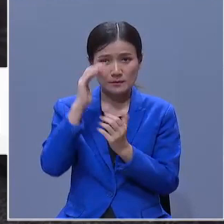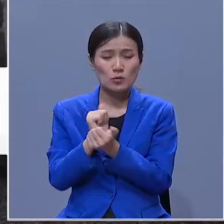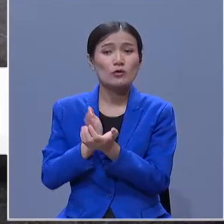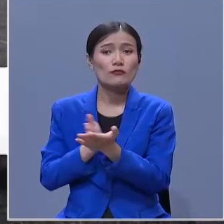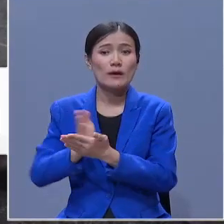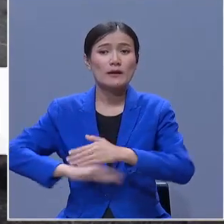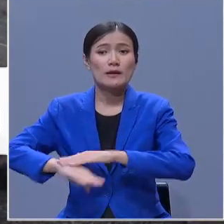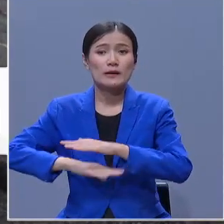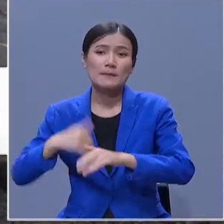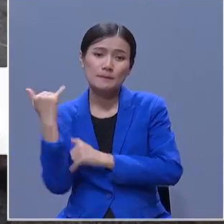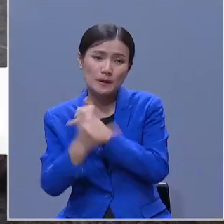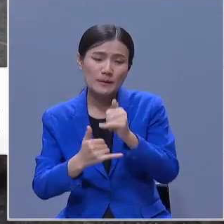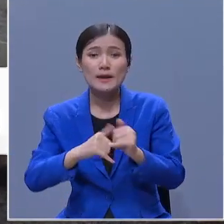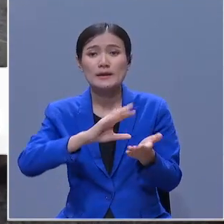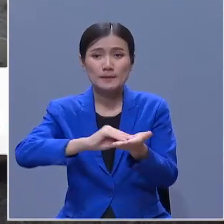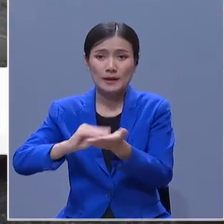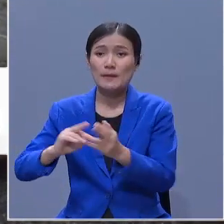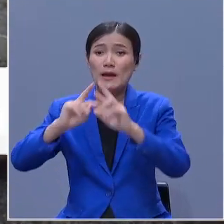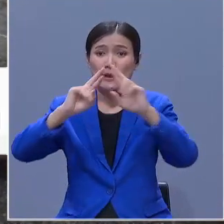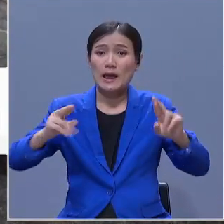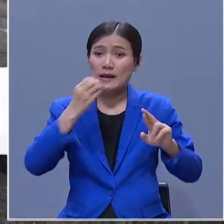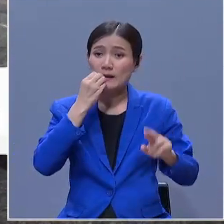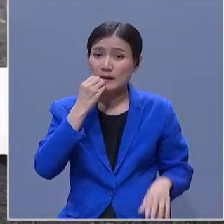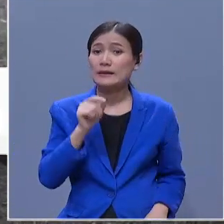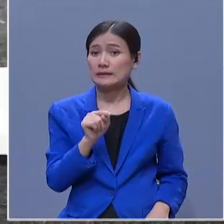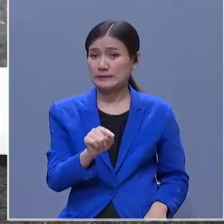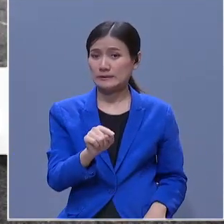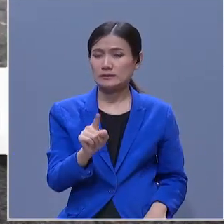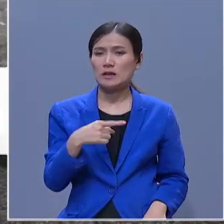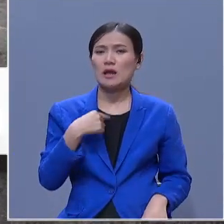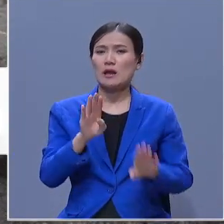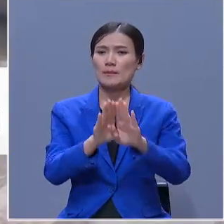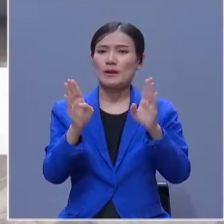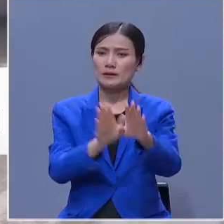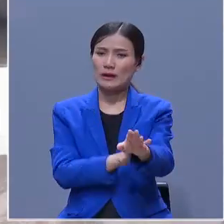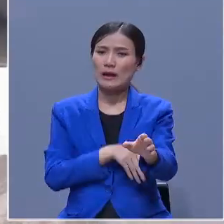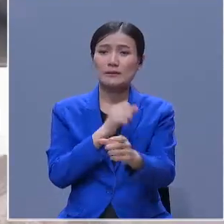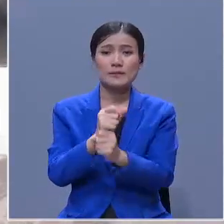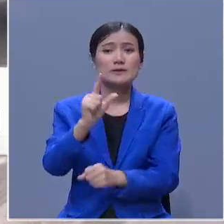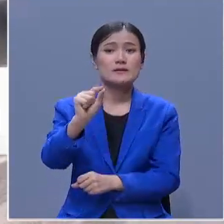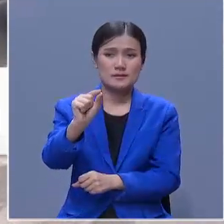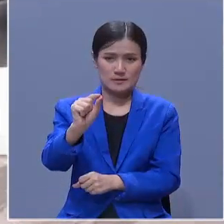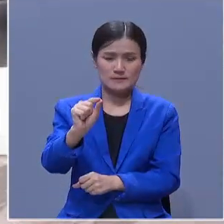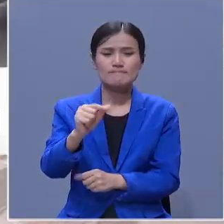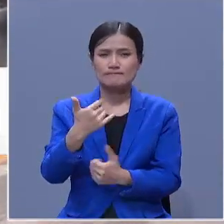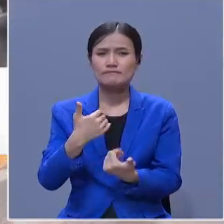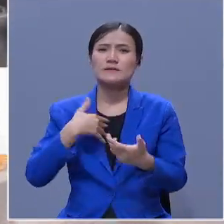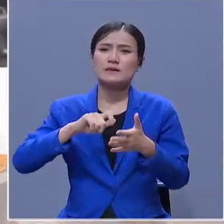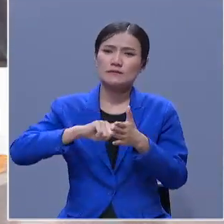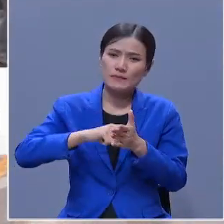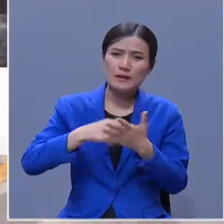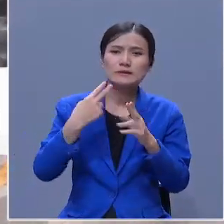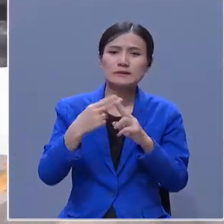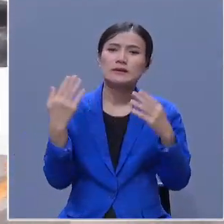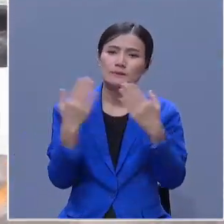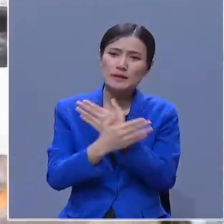ชัดอีกครั้งนึงส่วนร้านอาหารนี้เนี่ยจากข้อมูลนะครับพบว่าเปิดมานานกว่า20ปีแล้วก็จะมีการปรับปรุงเปลี่ยนชื่